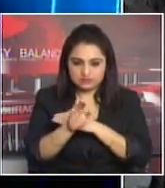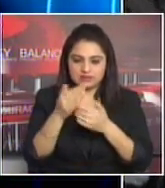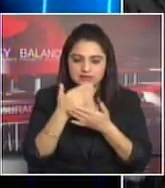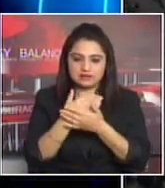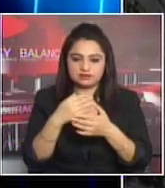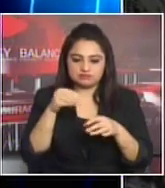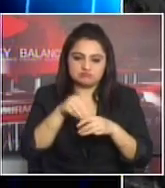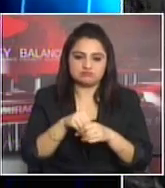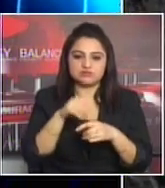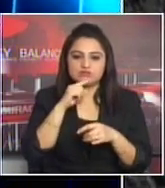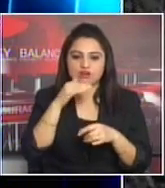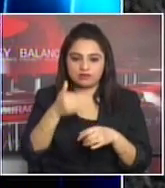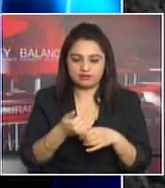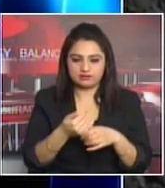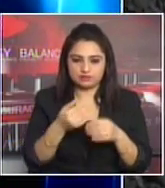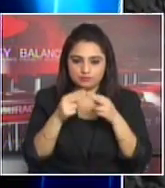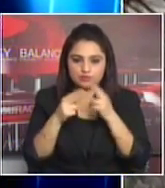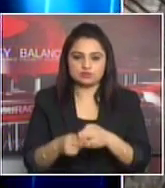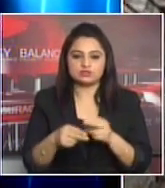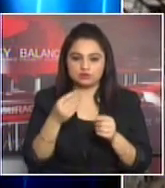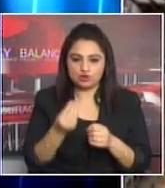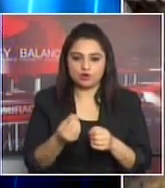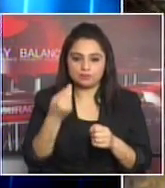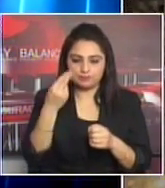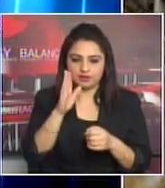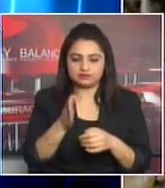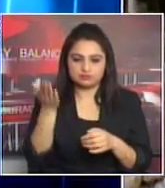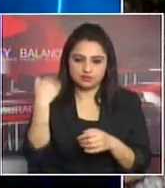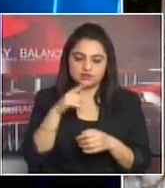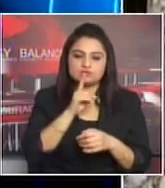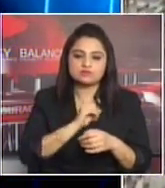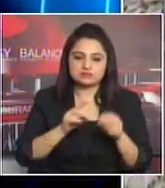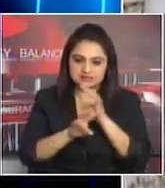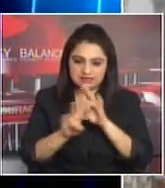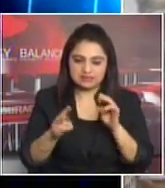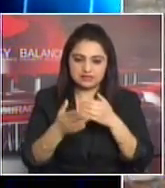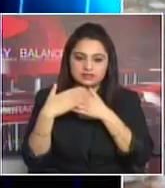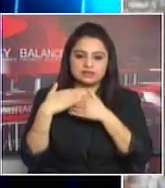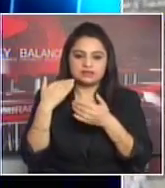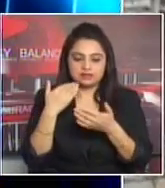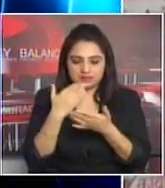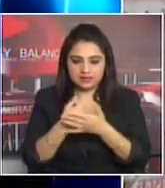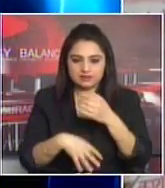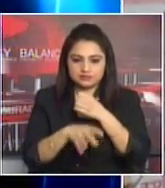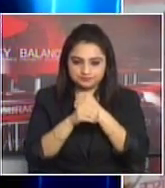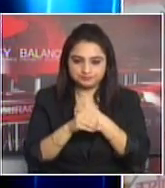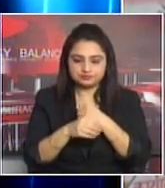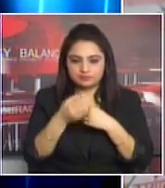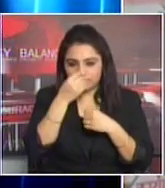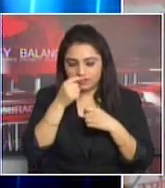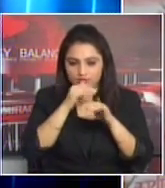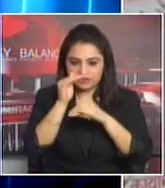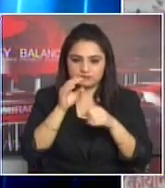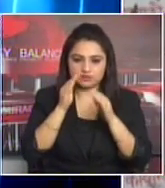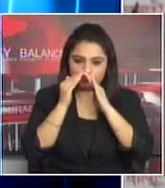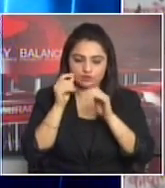समावेश नगरेकाले बजेट अभाव भएको हो। विगतका वर्षमा शान्ति तथा पुनस्थापना कार्यक्रम अन्तर्गत साबिकका गाविस भवन निर्माणका